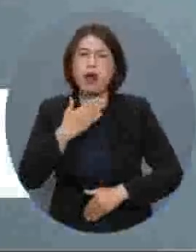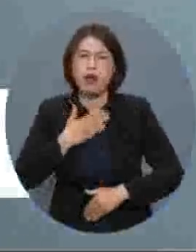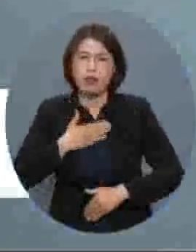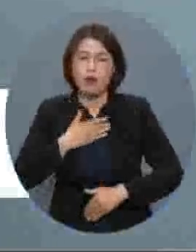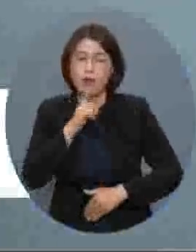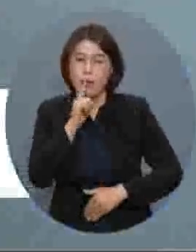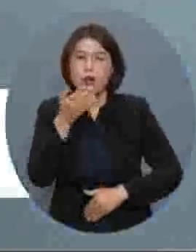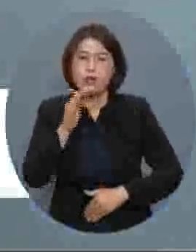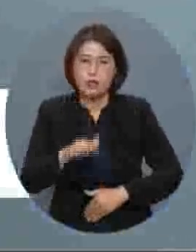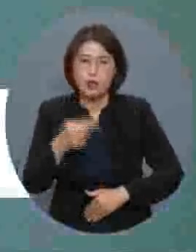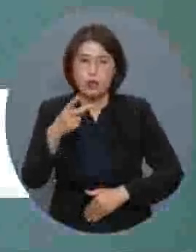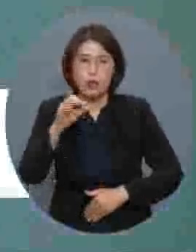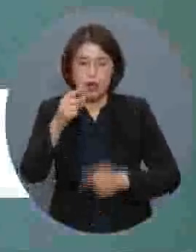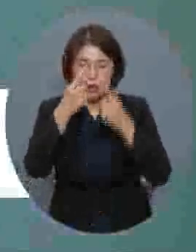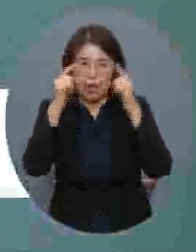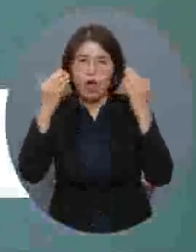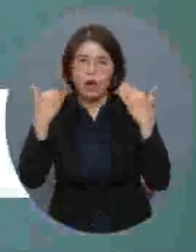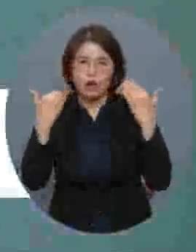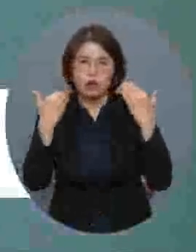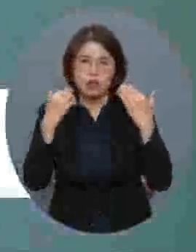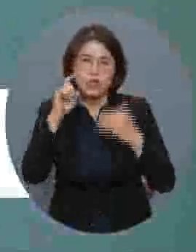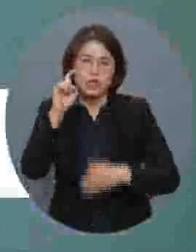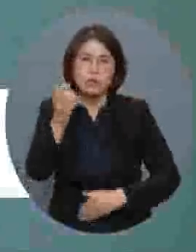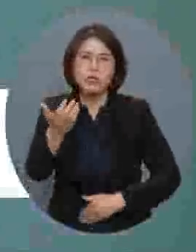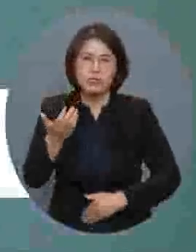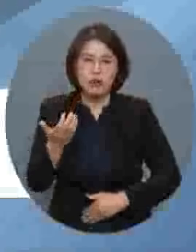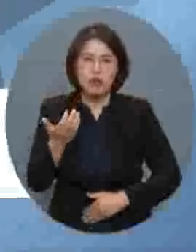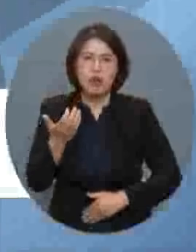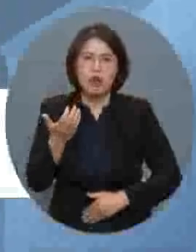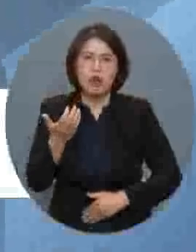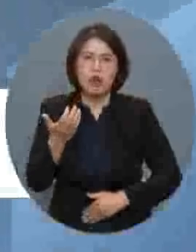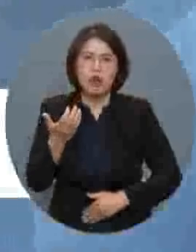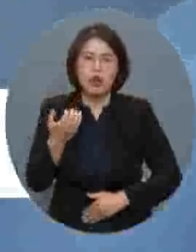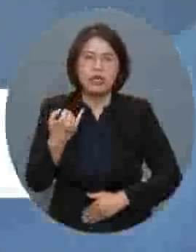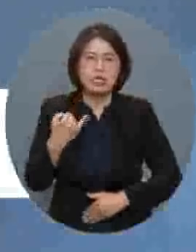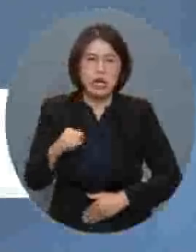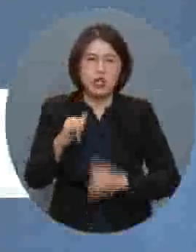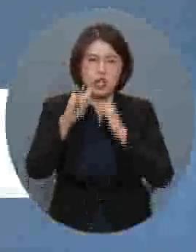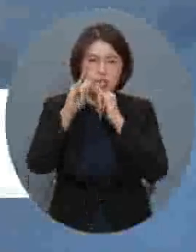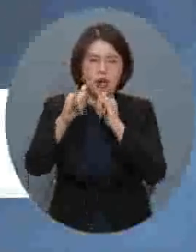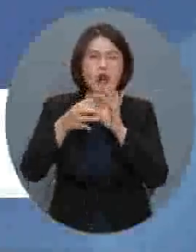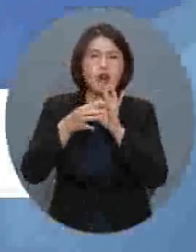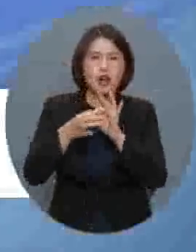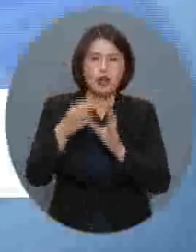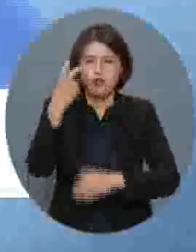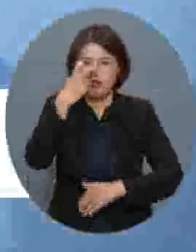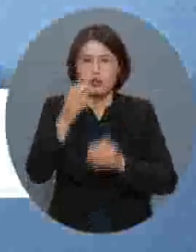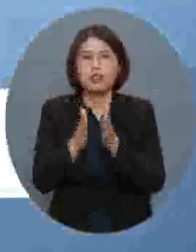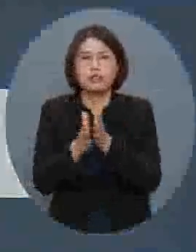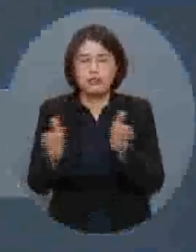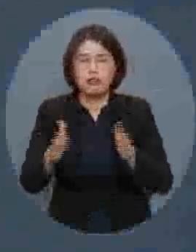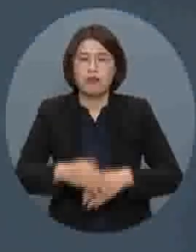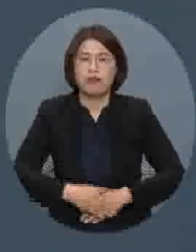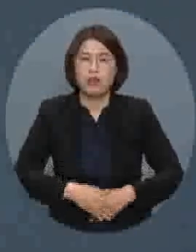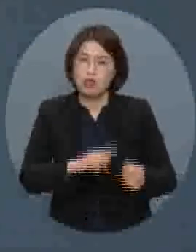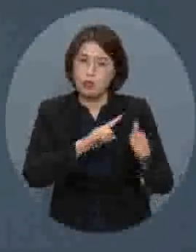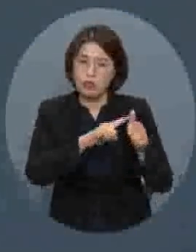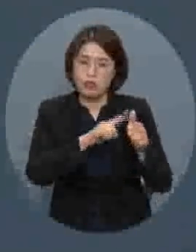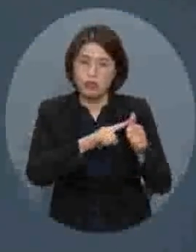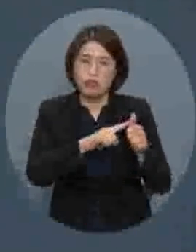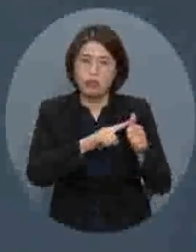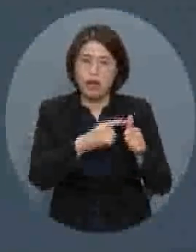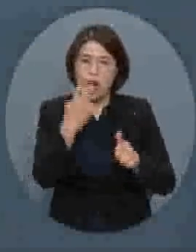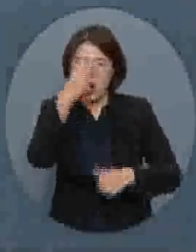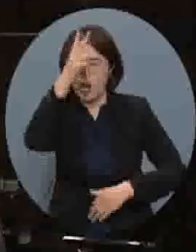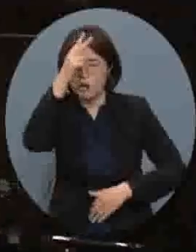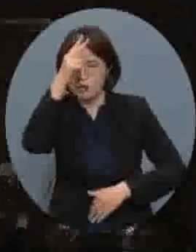밝혔지만 동양대학교는 이보다 열흘 전에 정 교수 자녀 수상과 관련한 조사에 들어갔습니다. 최성애 전 총장은